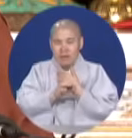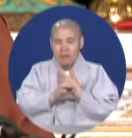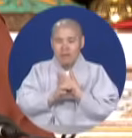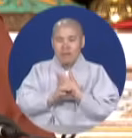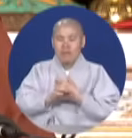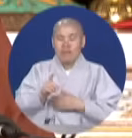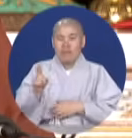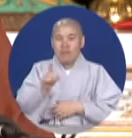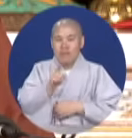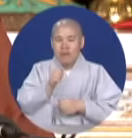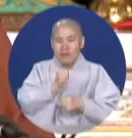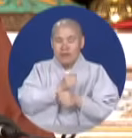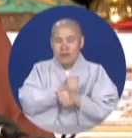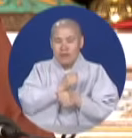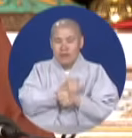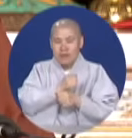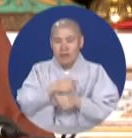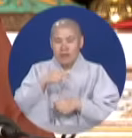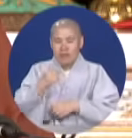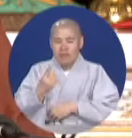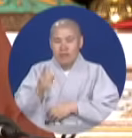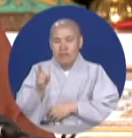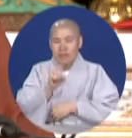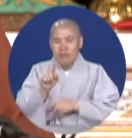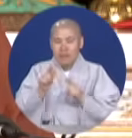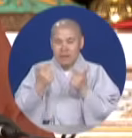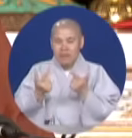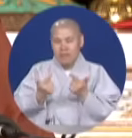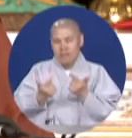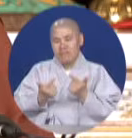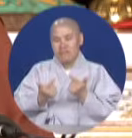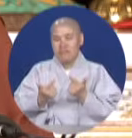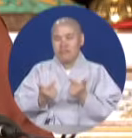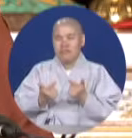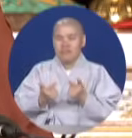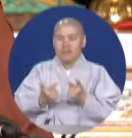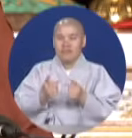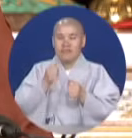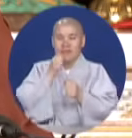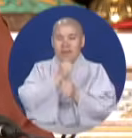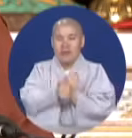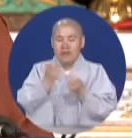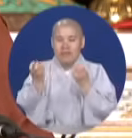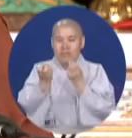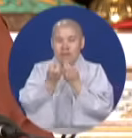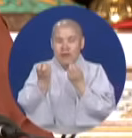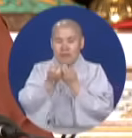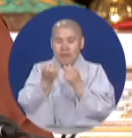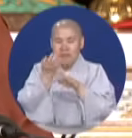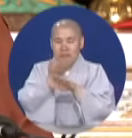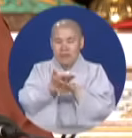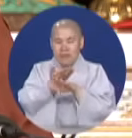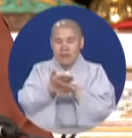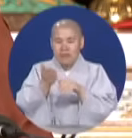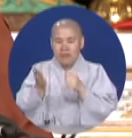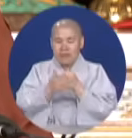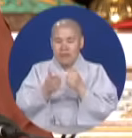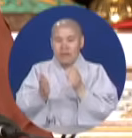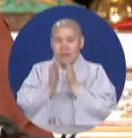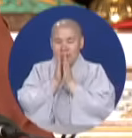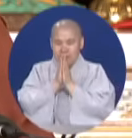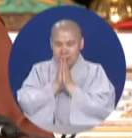그게 뭐라고 그래서 그게 뭔가 아니거든요. 예. 그래서 이제 하는 방식이 틀려서 그래. 그럼